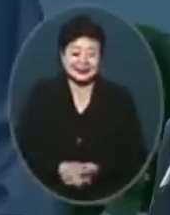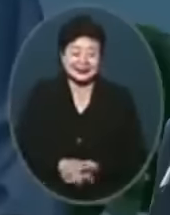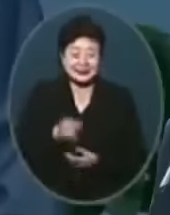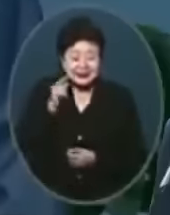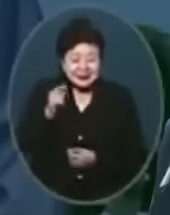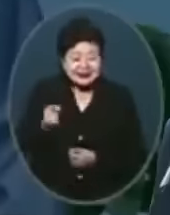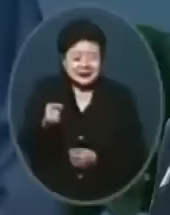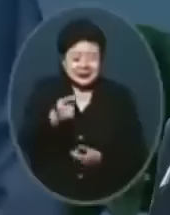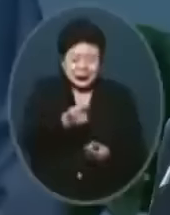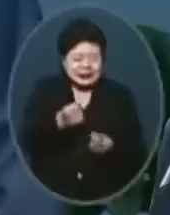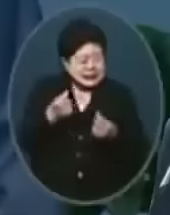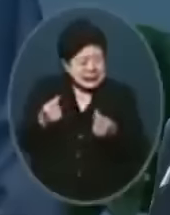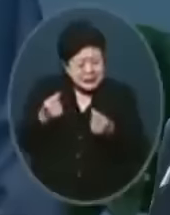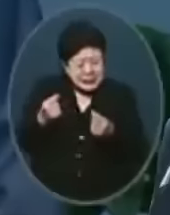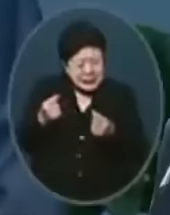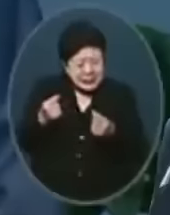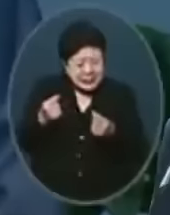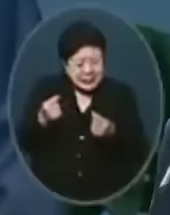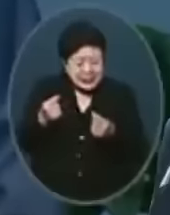그 같은 힘이